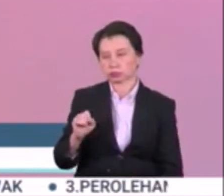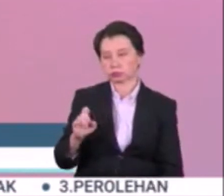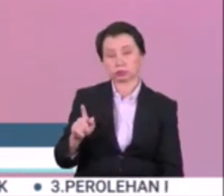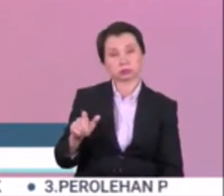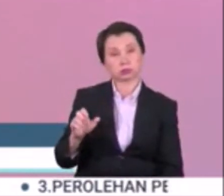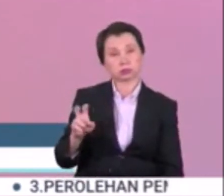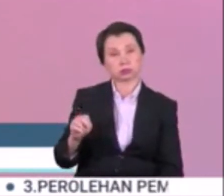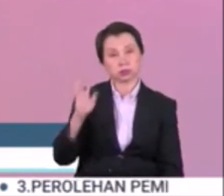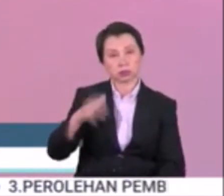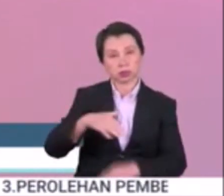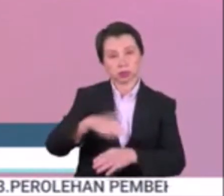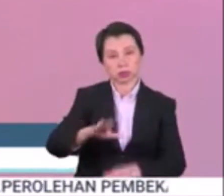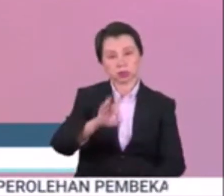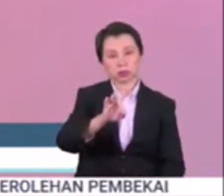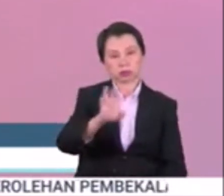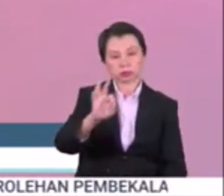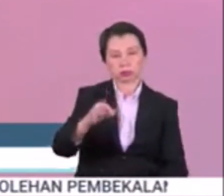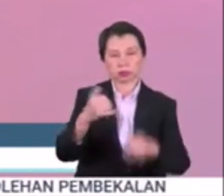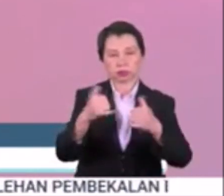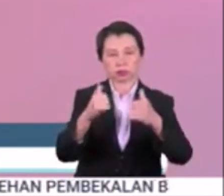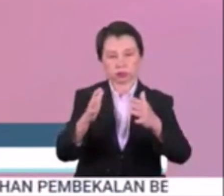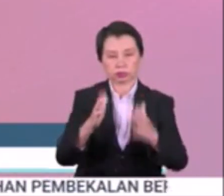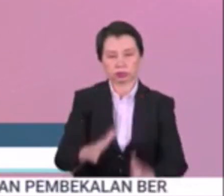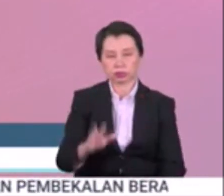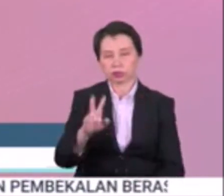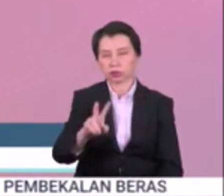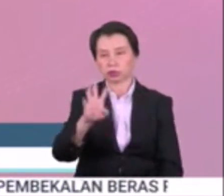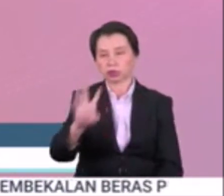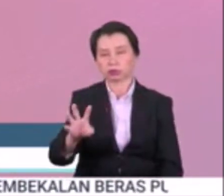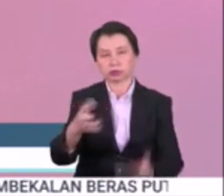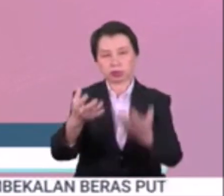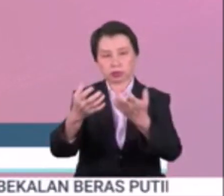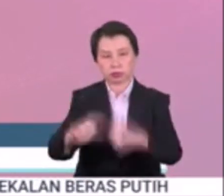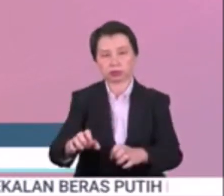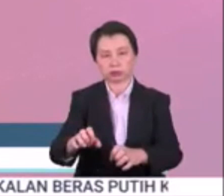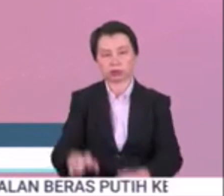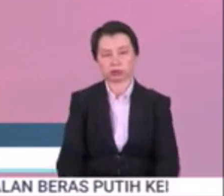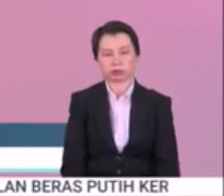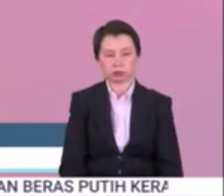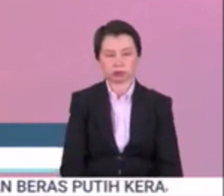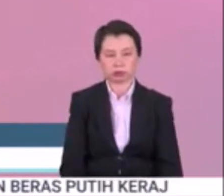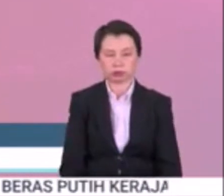negeri itu akan menghantar 89 atlet dalam 24 acara sukan yang